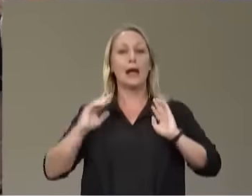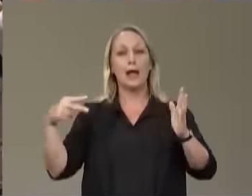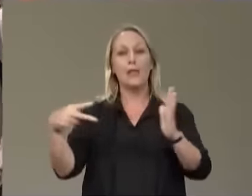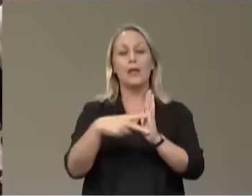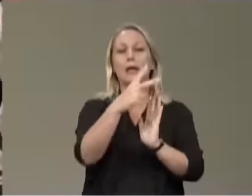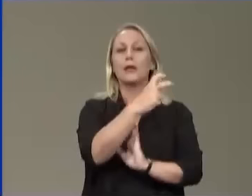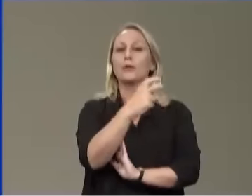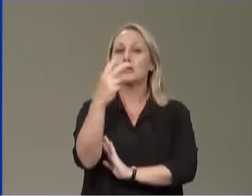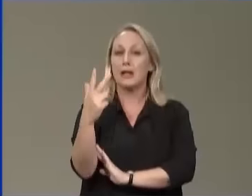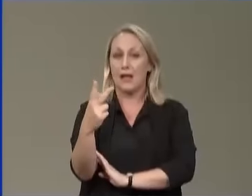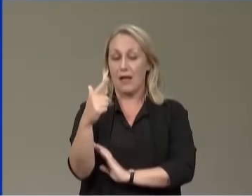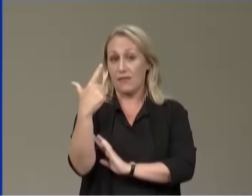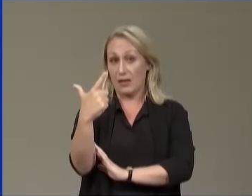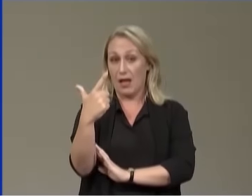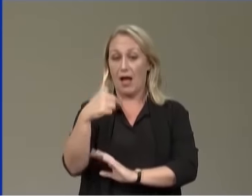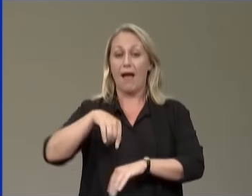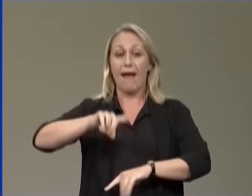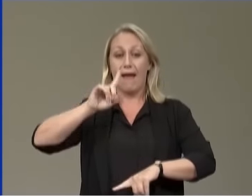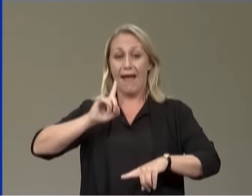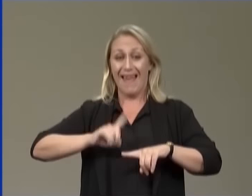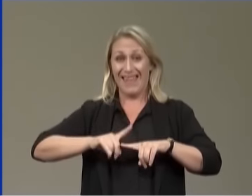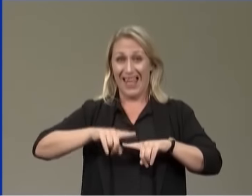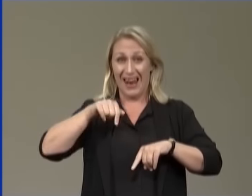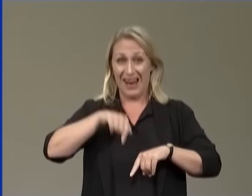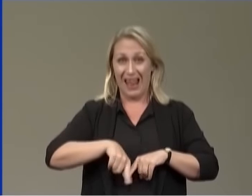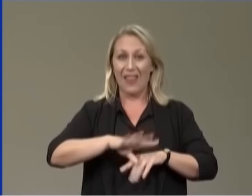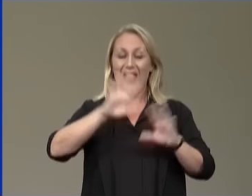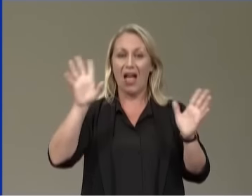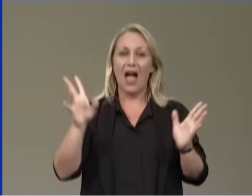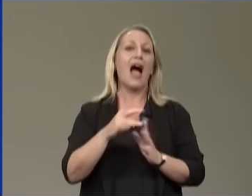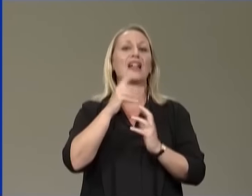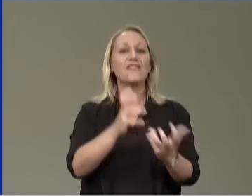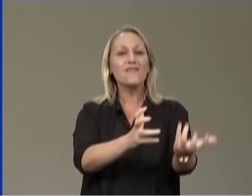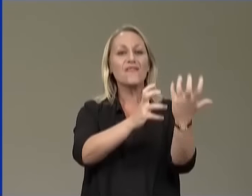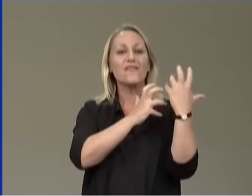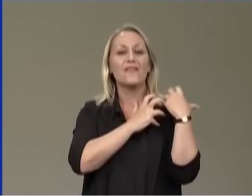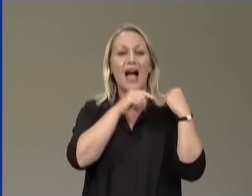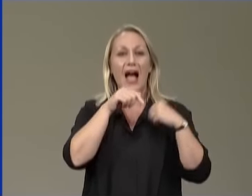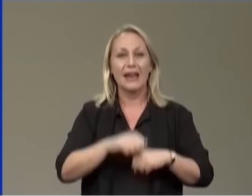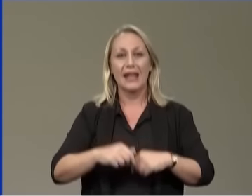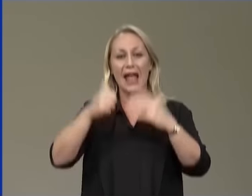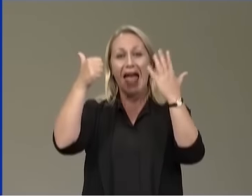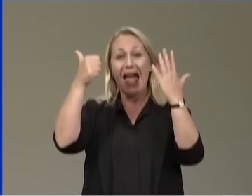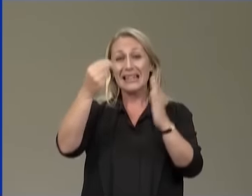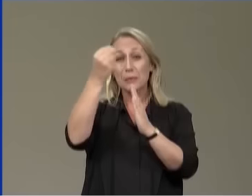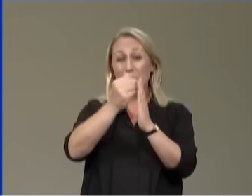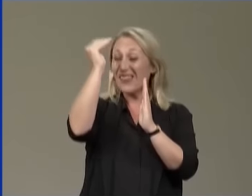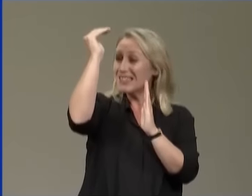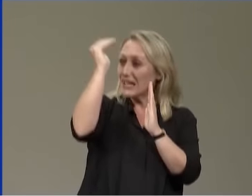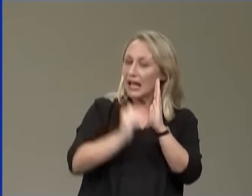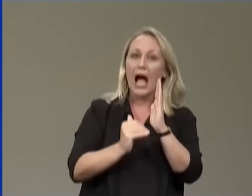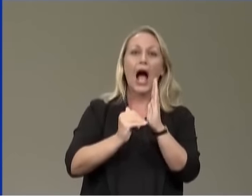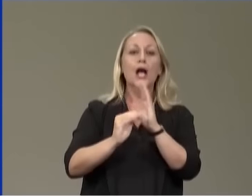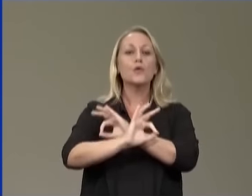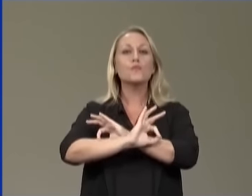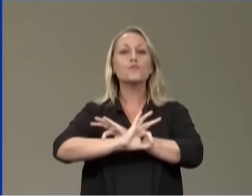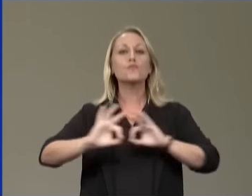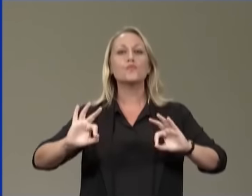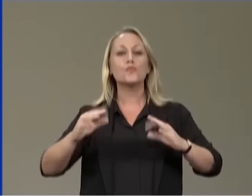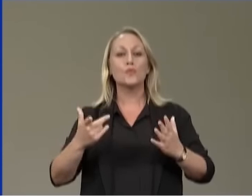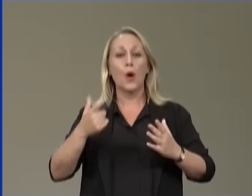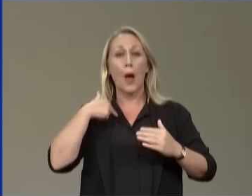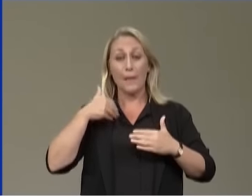έχει περιορίσει τα μη μισθοδοτικά βάρη κατά 6 μονάδες. 6 μονάδες